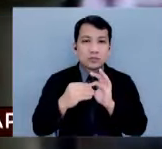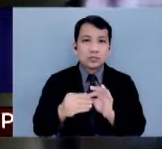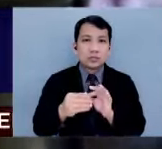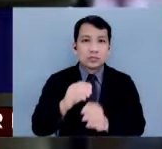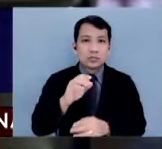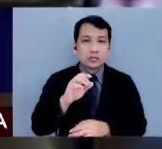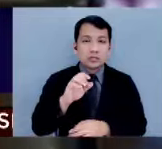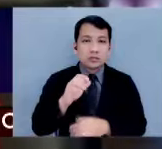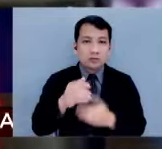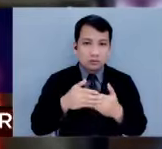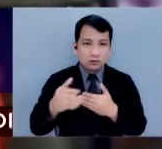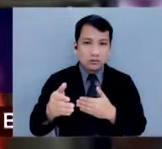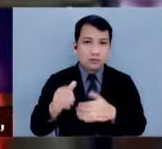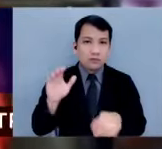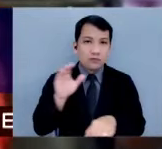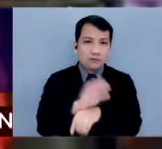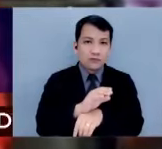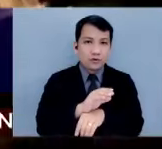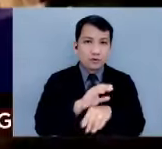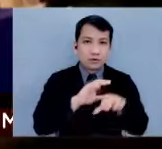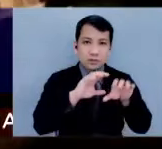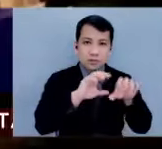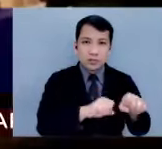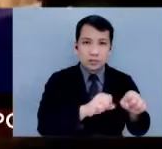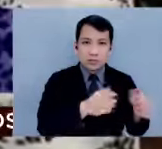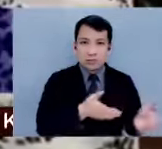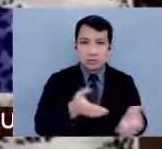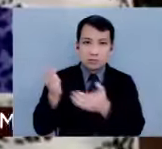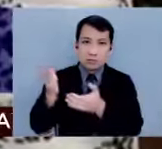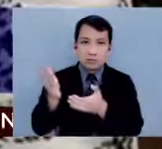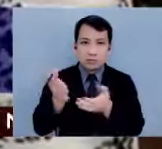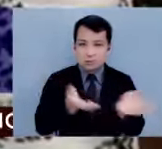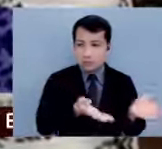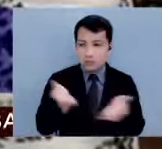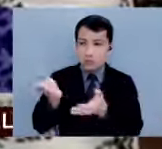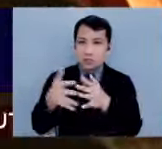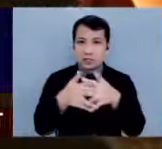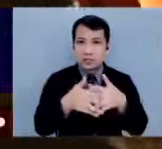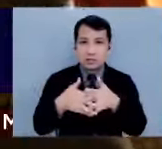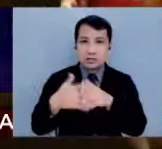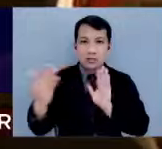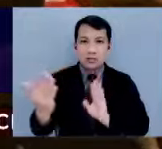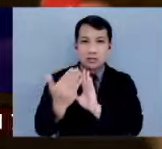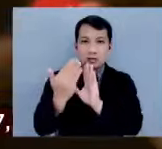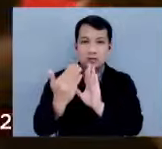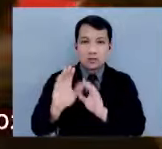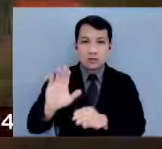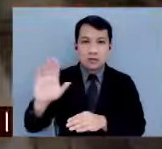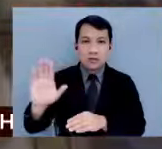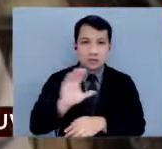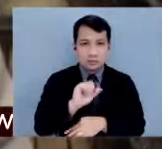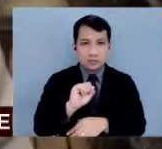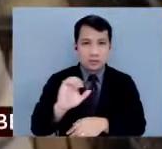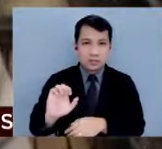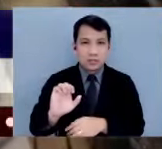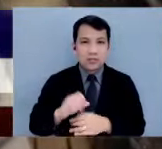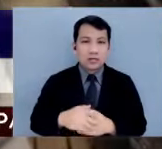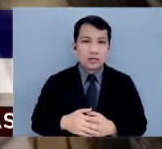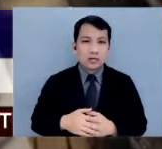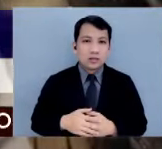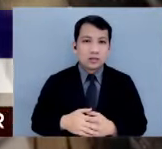o sapilitang pagpapapunta kay Kibuloy sa Amerika para harapin niya roon ang kanyang mga kaso. Pag ito